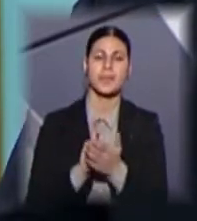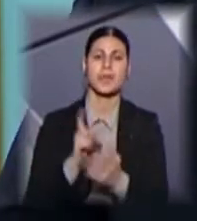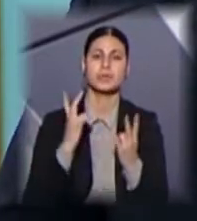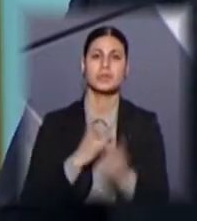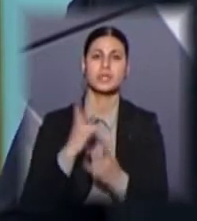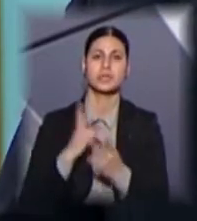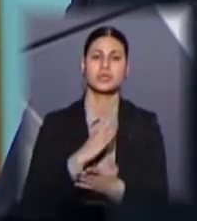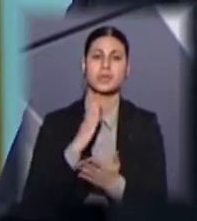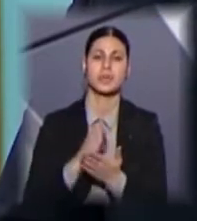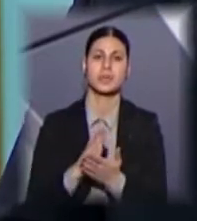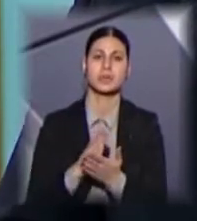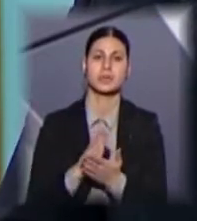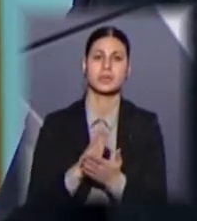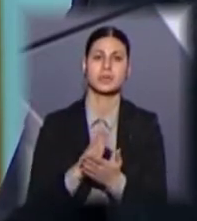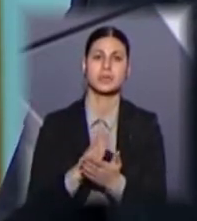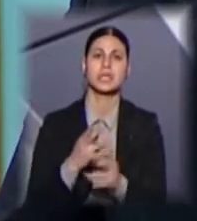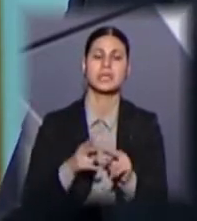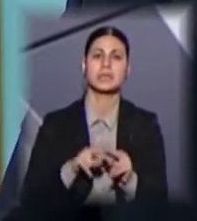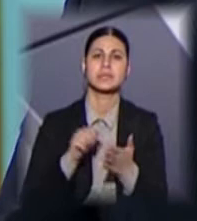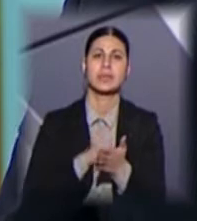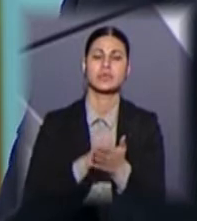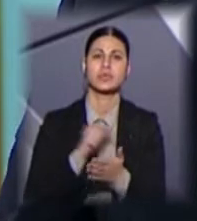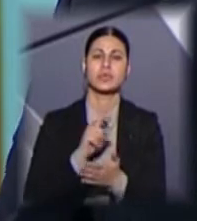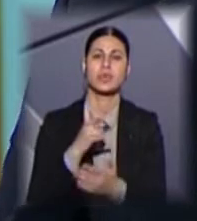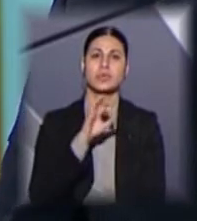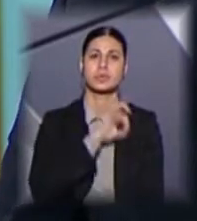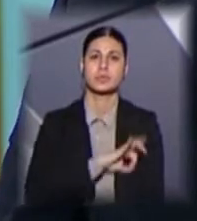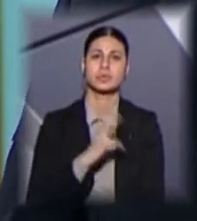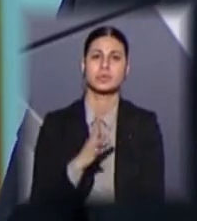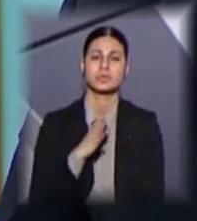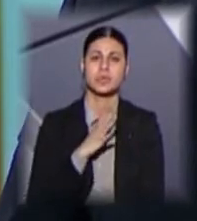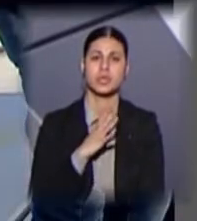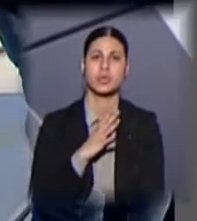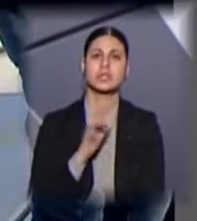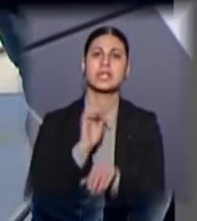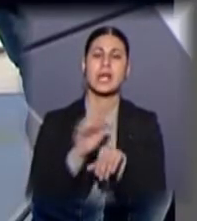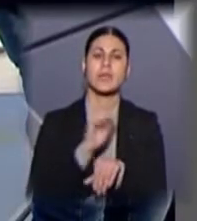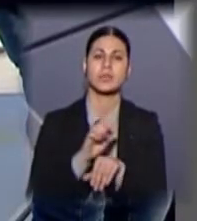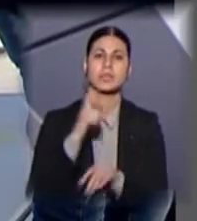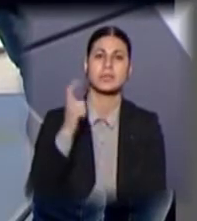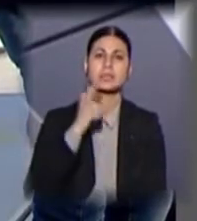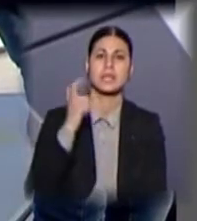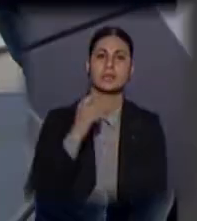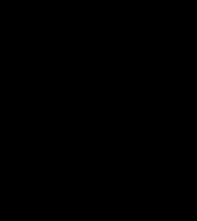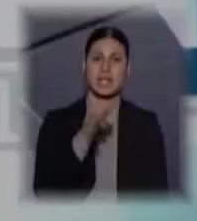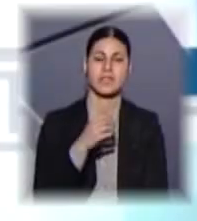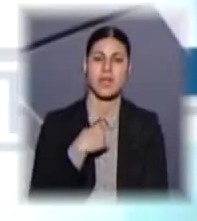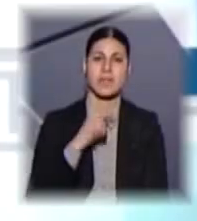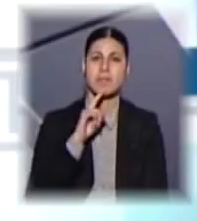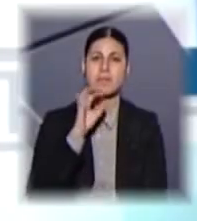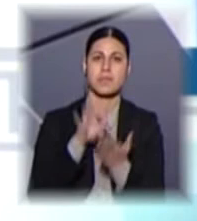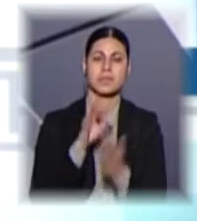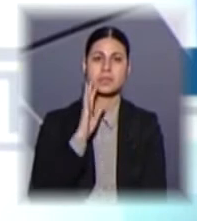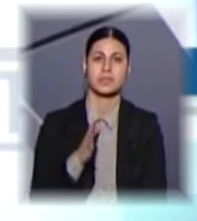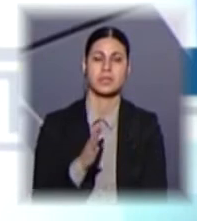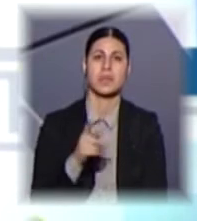გახდა იმის საფუძველი, რომ გამოყენებული იქნა გამომცემლობების საავტორო უფლებები მათი ნების საწინააღმდეგო. თქვენ